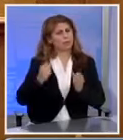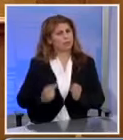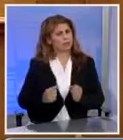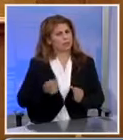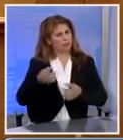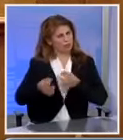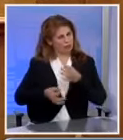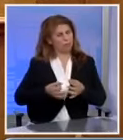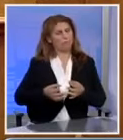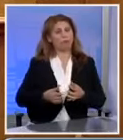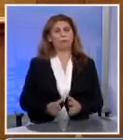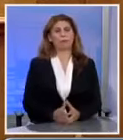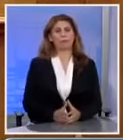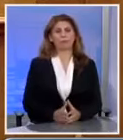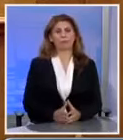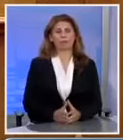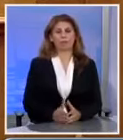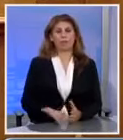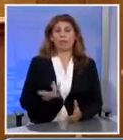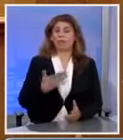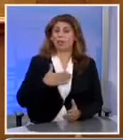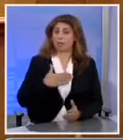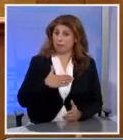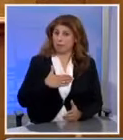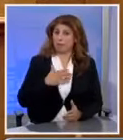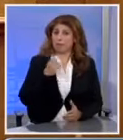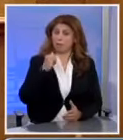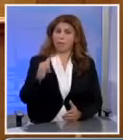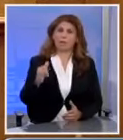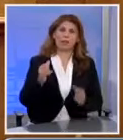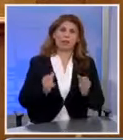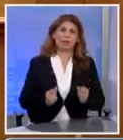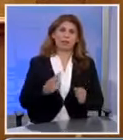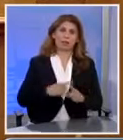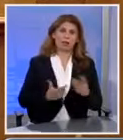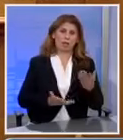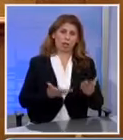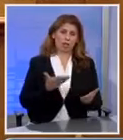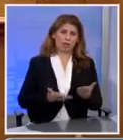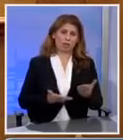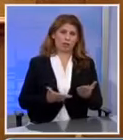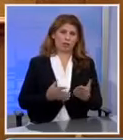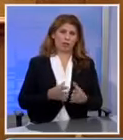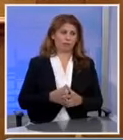εξηγηθώ. Διότι εμείί είχαμε πάγει τη θέση της απλής αναλογικής.